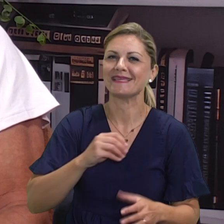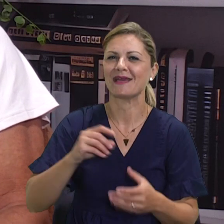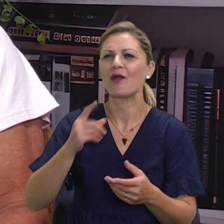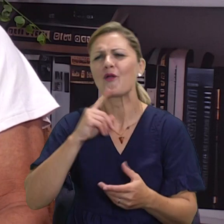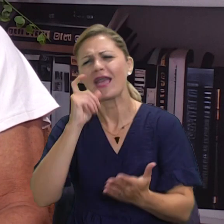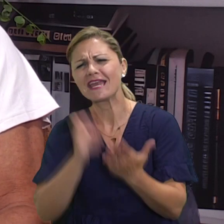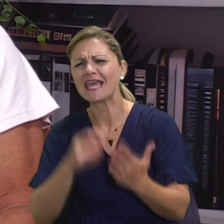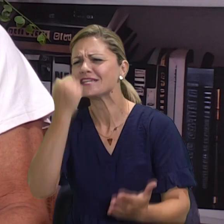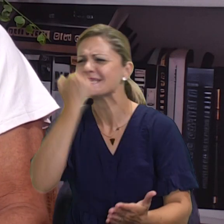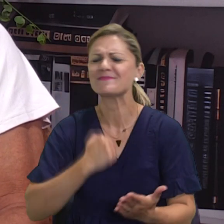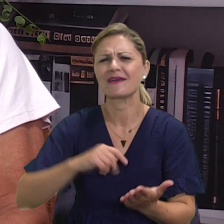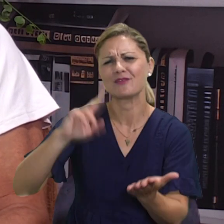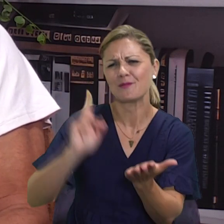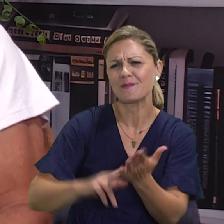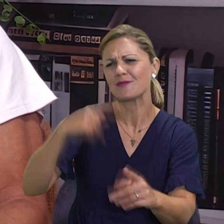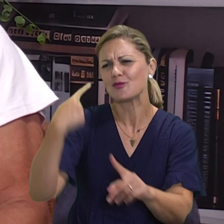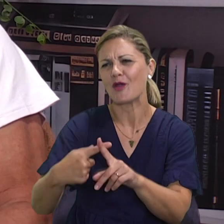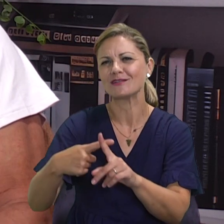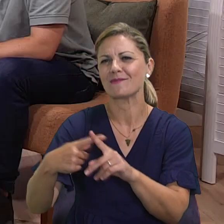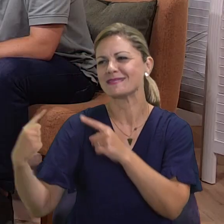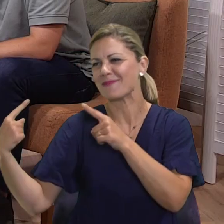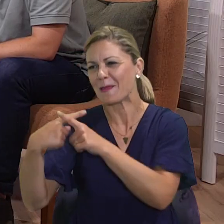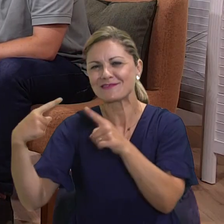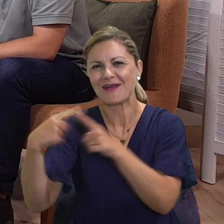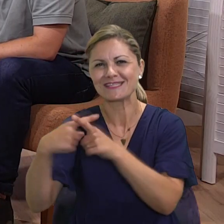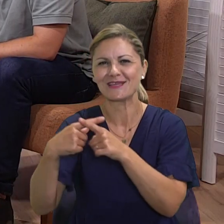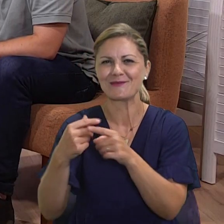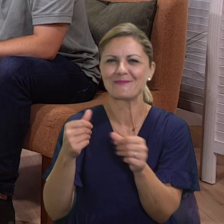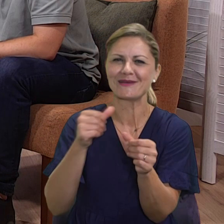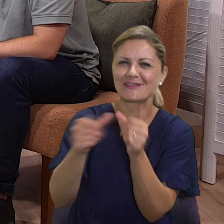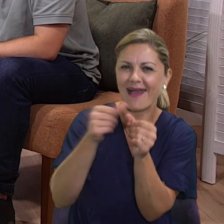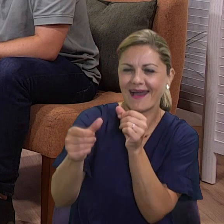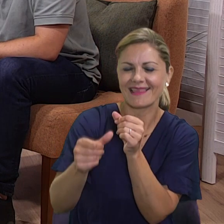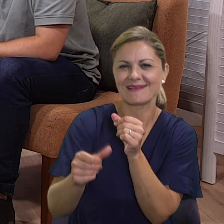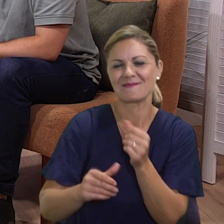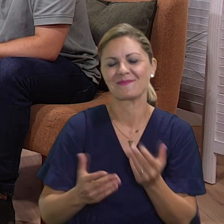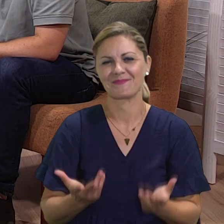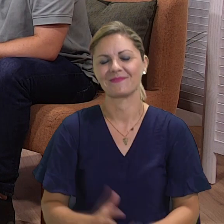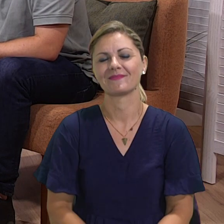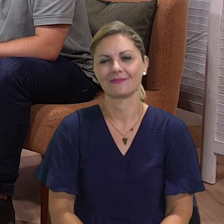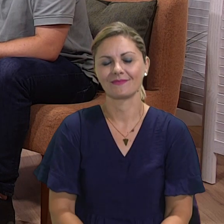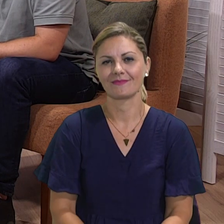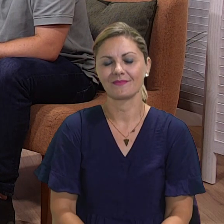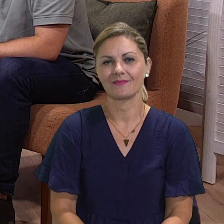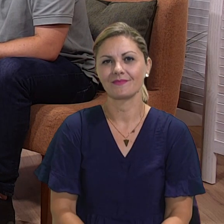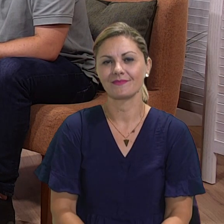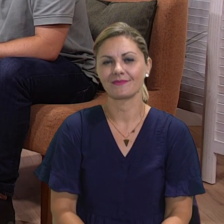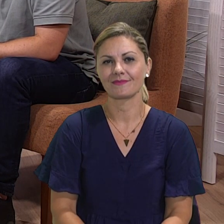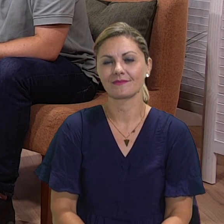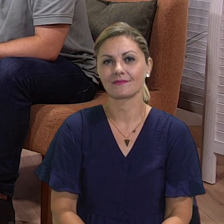pa bi skoro ispao i svađa između babe i dide. I tako, bilo je ti zanimljivi stvari. Je. Ali dosta sam i nastupa